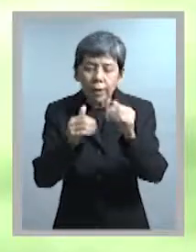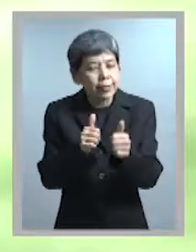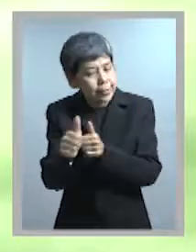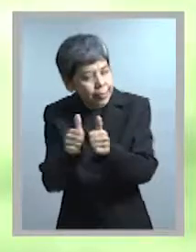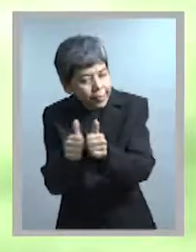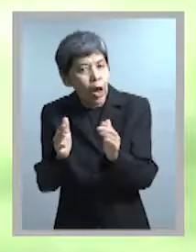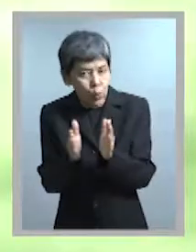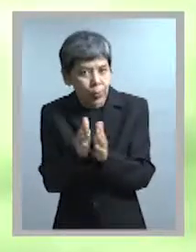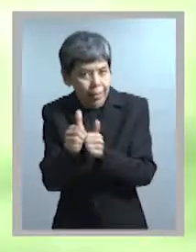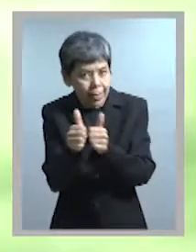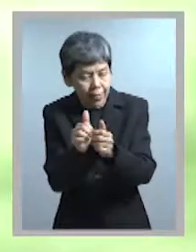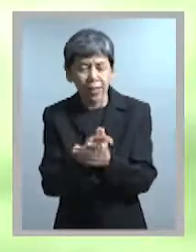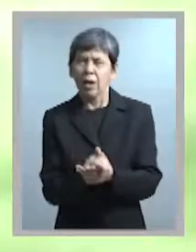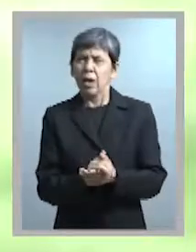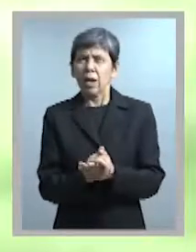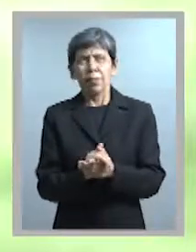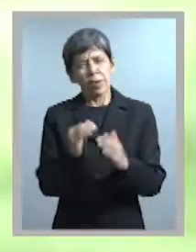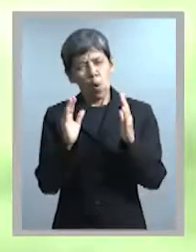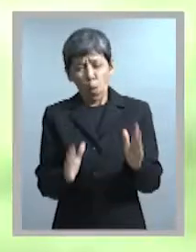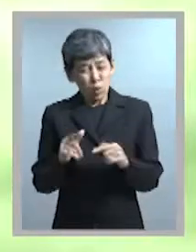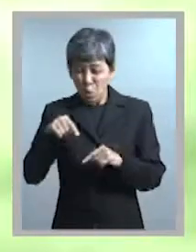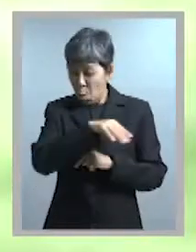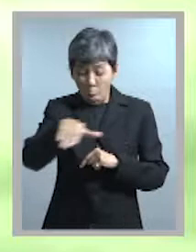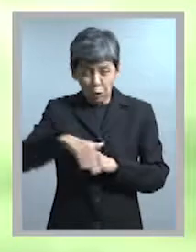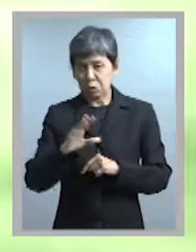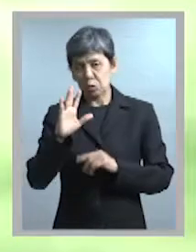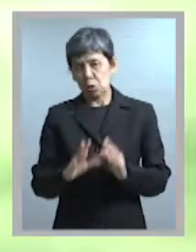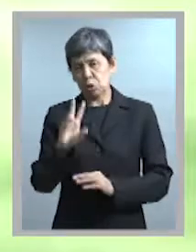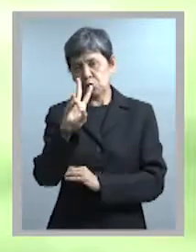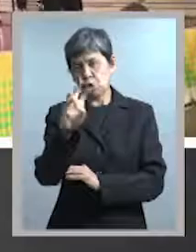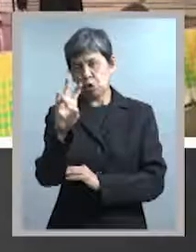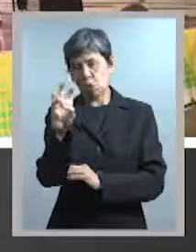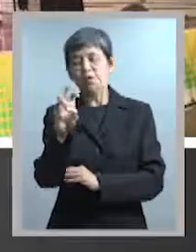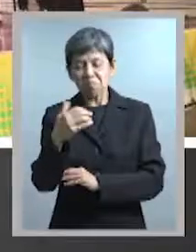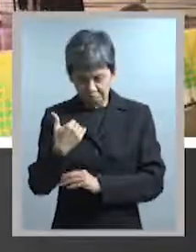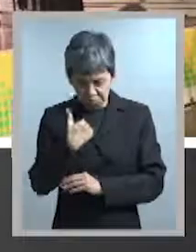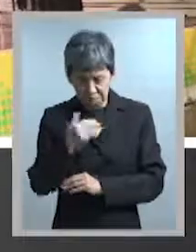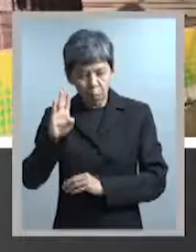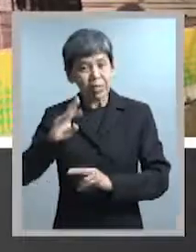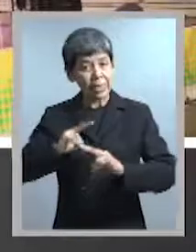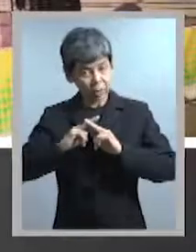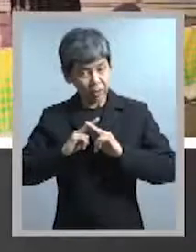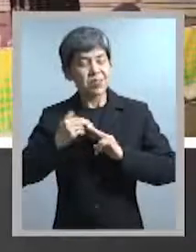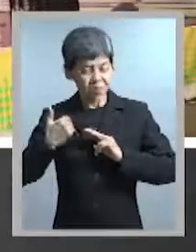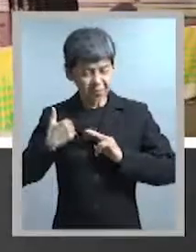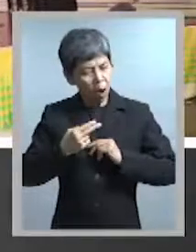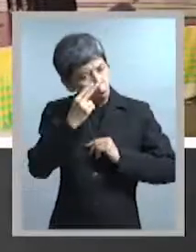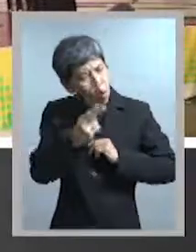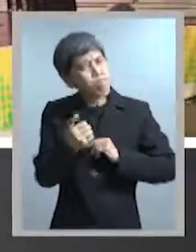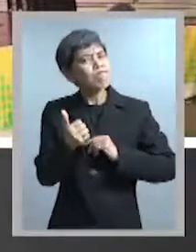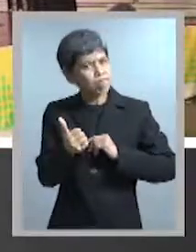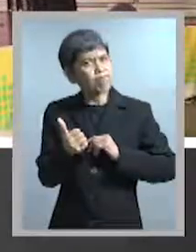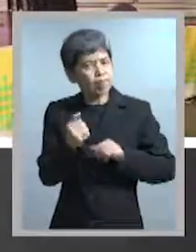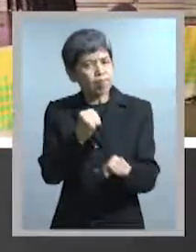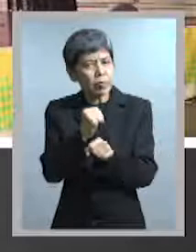แล้วก็มาแข่งกีฬาด้วยกันรวมแล้วเนี่ย700คน โอ้700เลยเหรอ ใช่ครับแล้วก็ยังมีภาคเอกชนฮะที่เขา